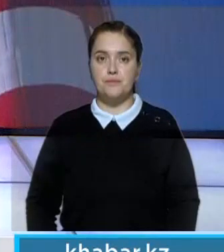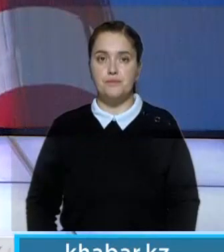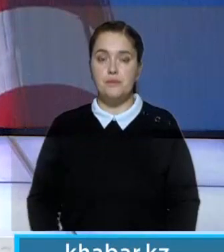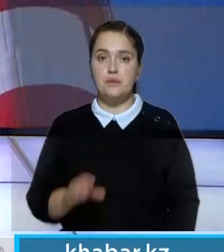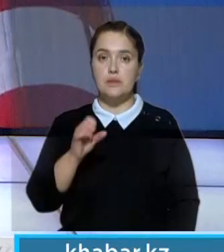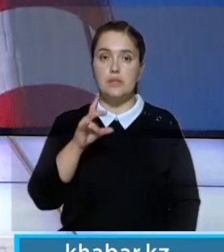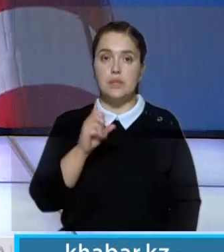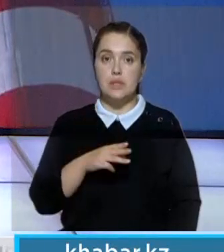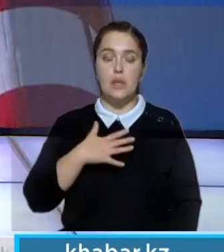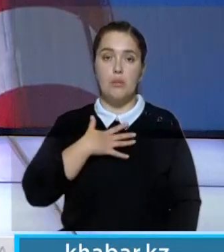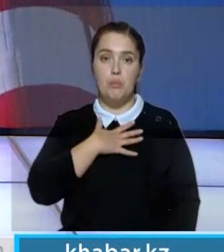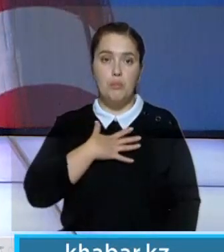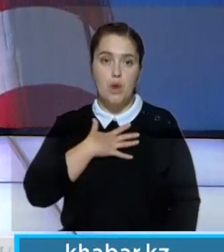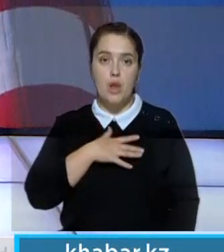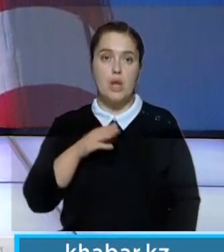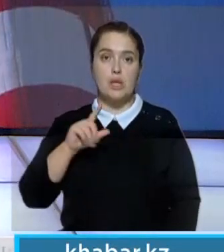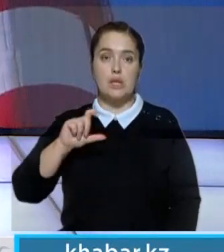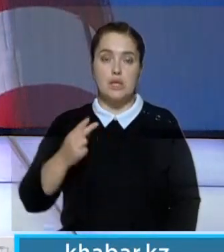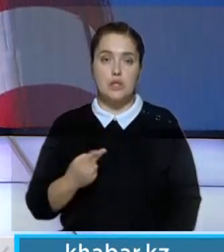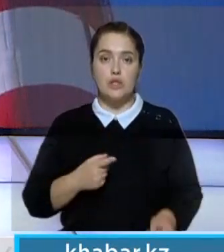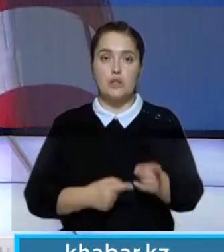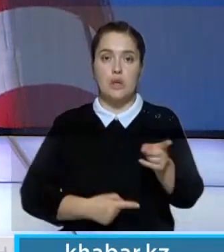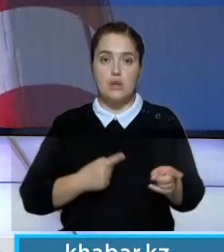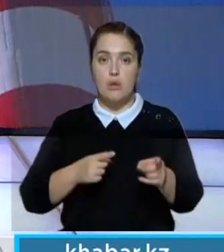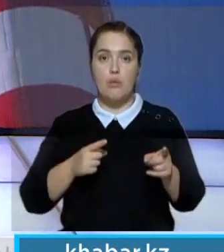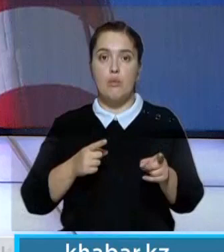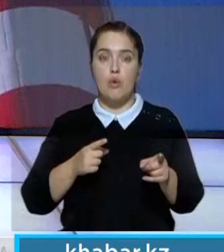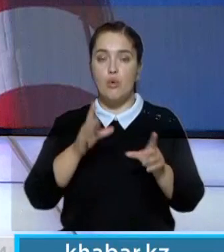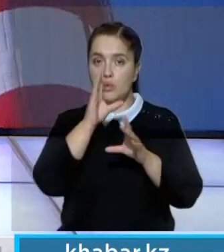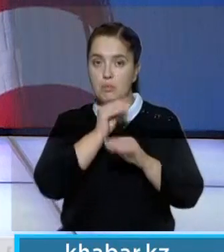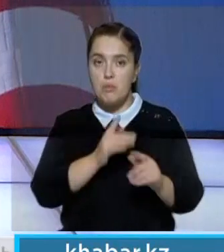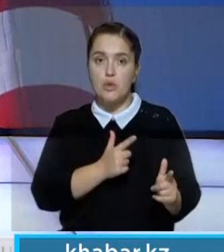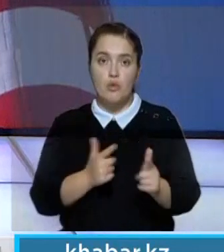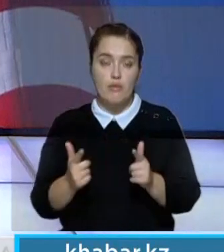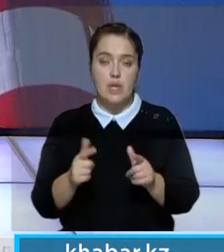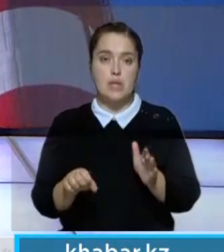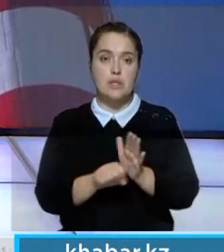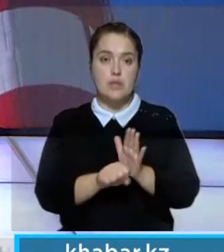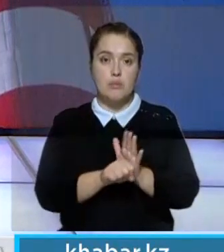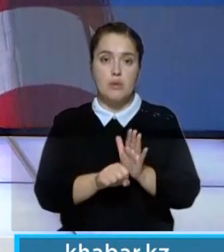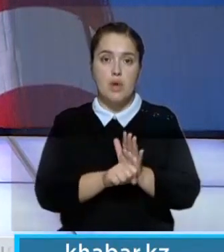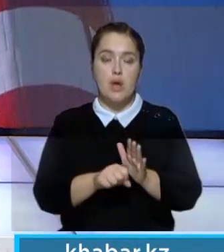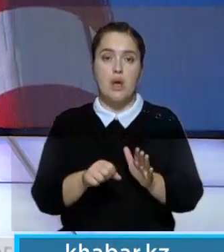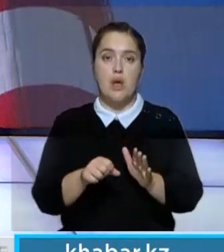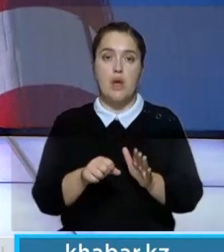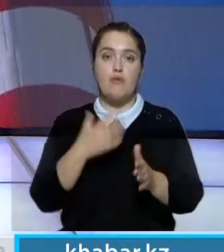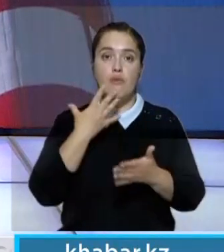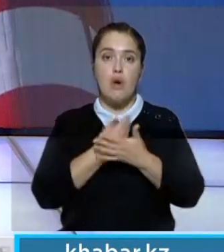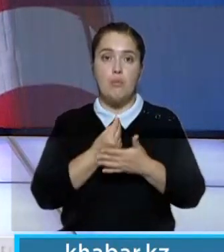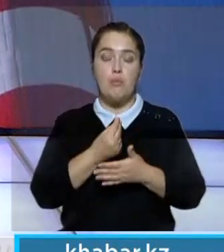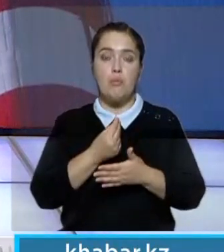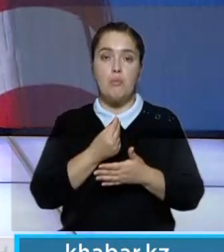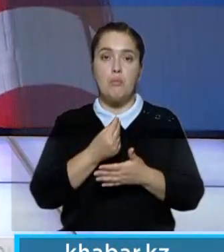И сегодня уже сенаторы выразили обеспокоенность ситуацией с ТЭЦ Жезказгана, которую могут не успеть подготовить к началу отопительного сезона. В